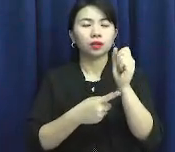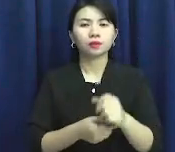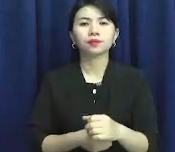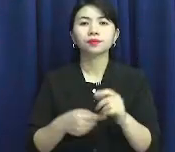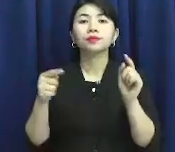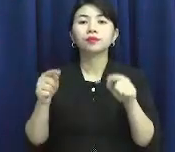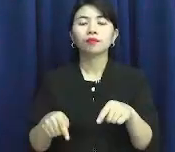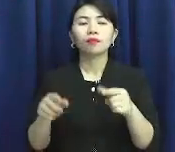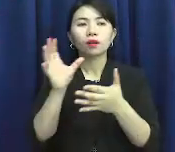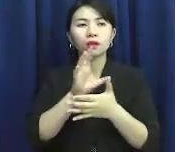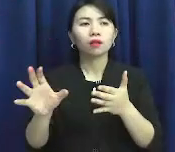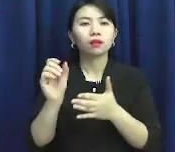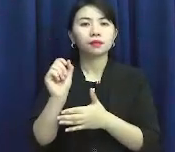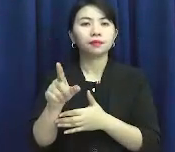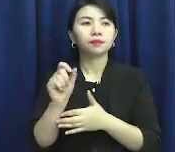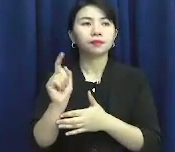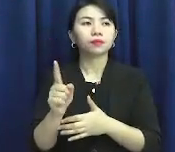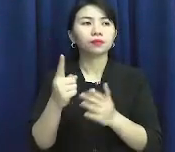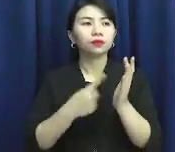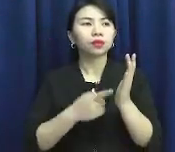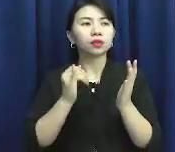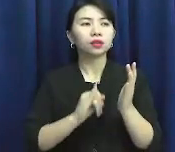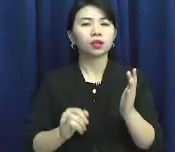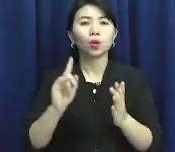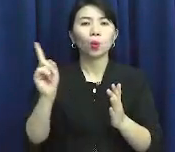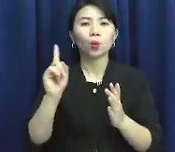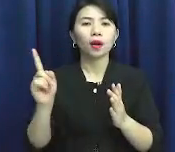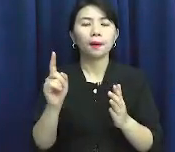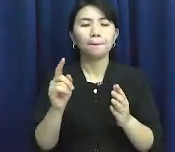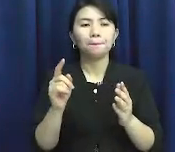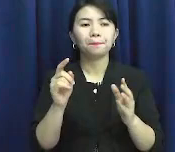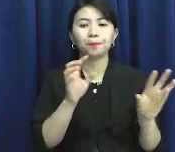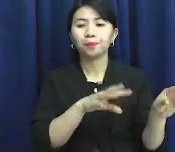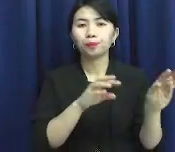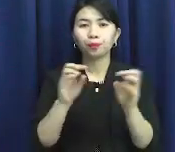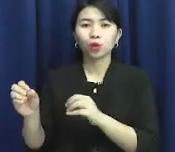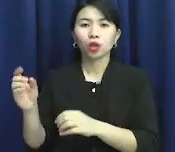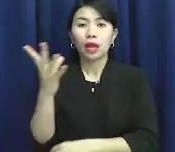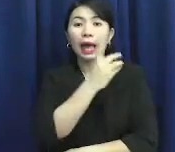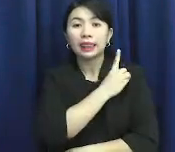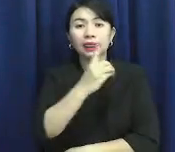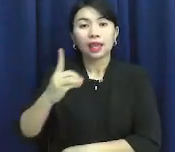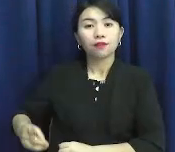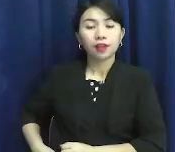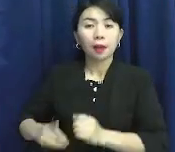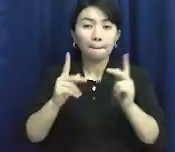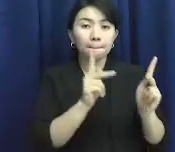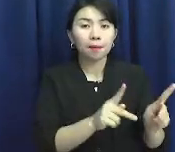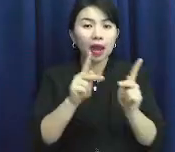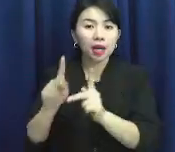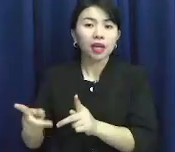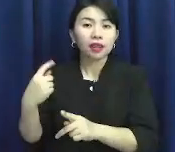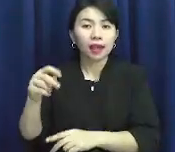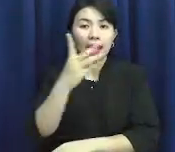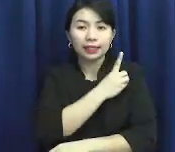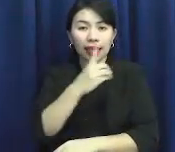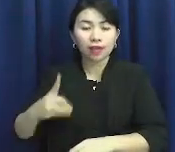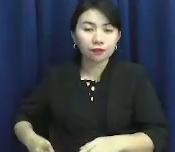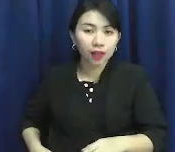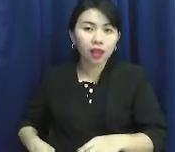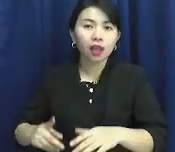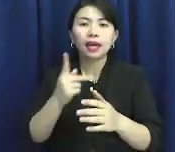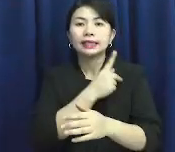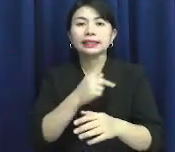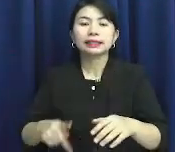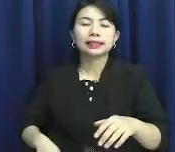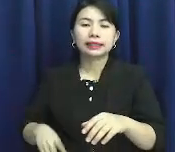po na ito, ito po yung pagsiset up ng Davidic Kingdom. You see, this is the set up ng Davidic